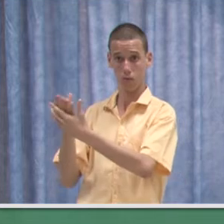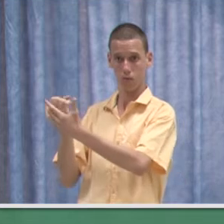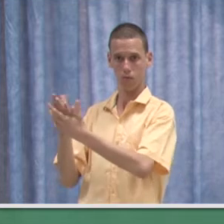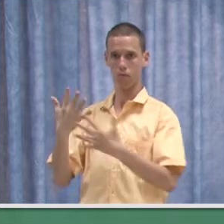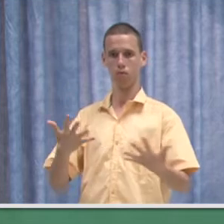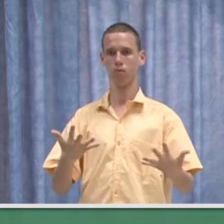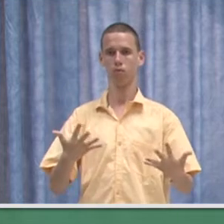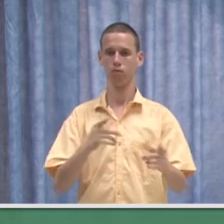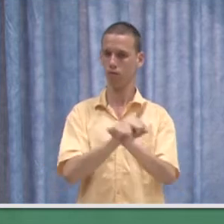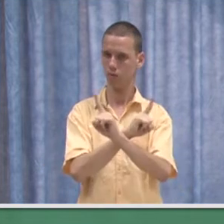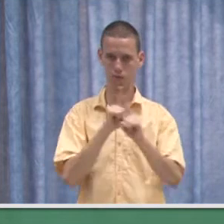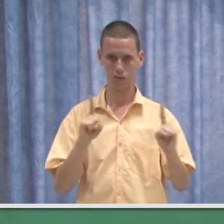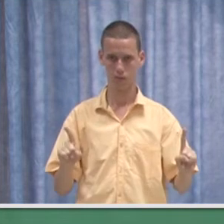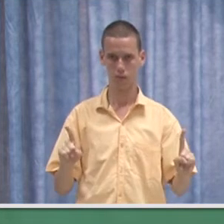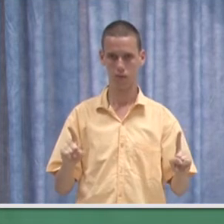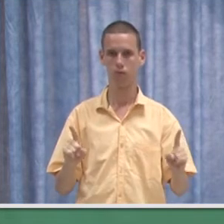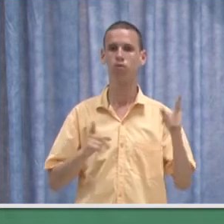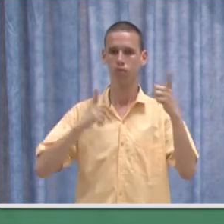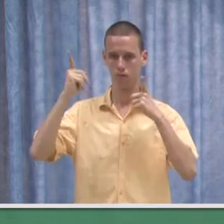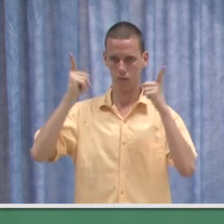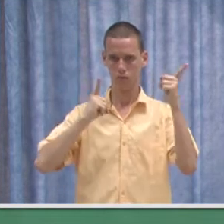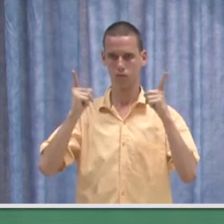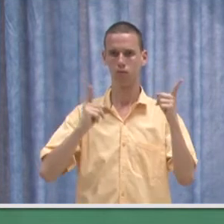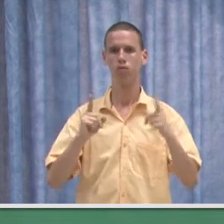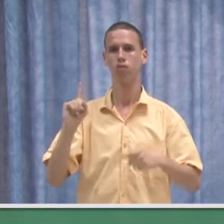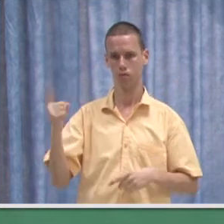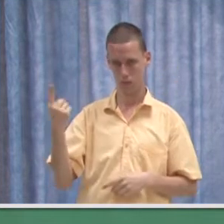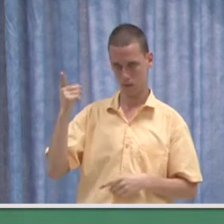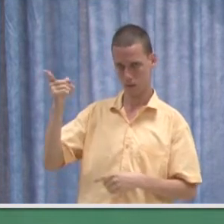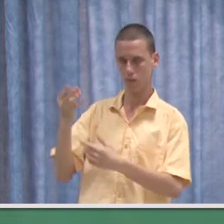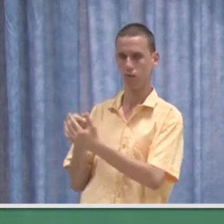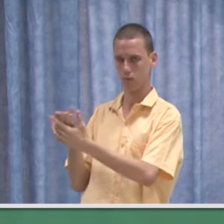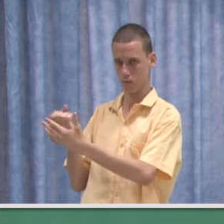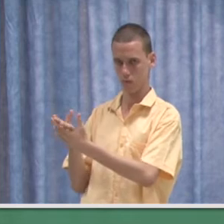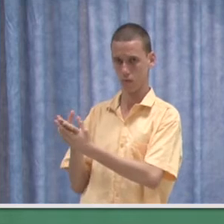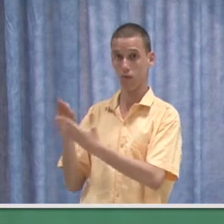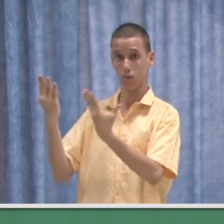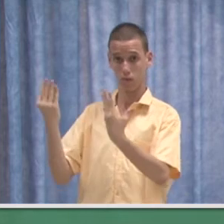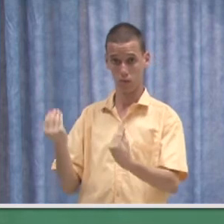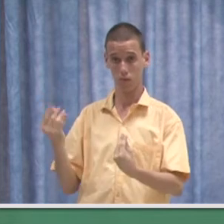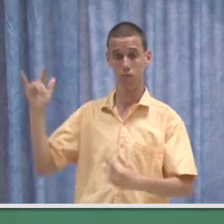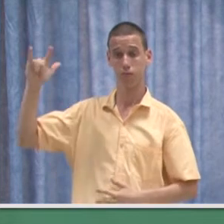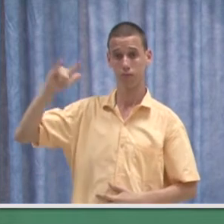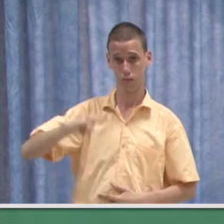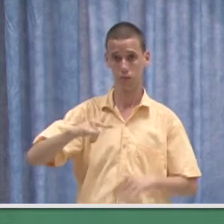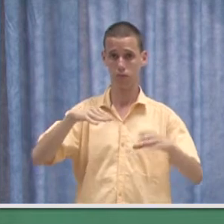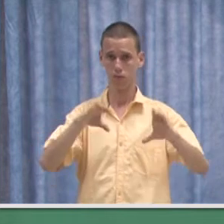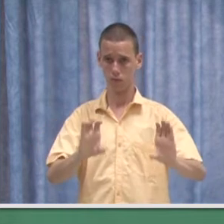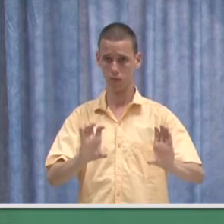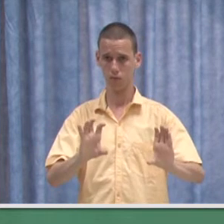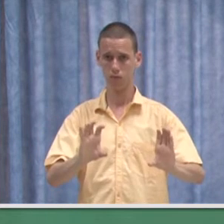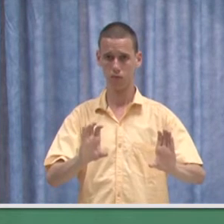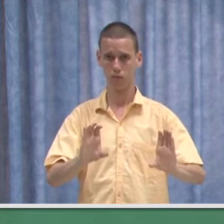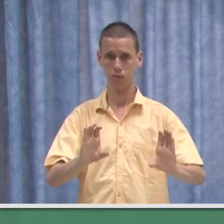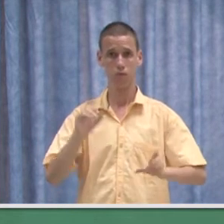cas. Il part of their marketing. Et puis le marché, c'est une destination qui est attractive. Et